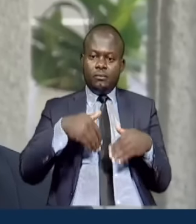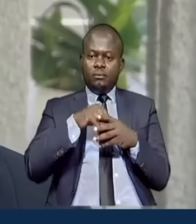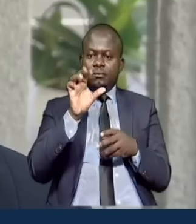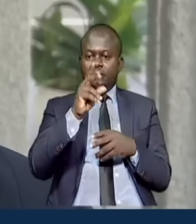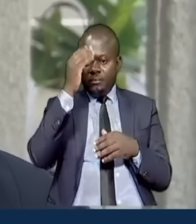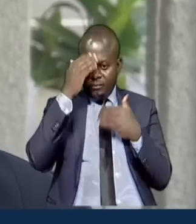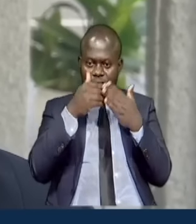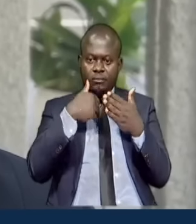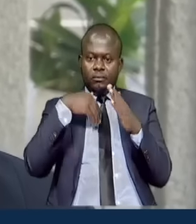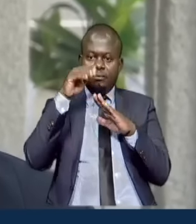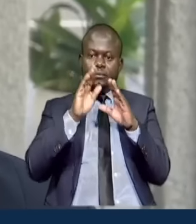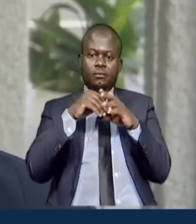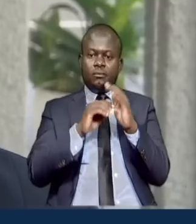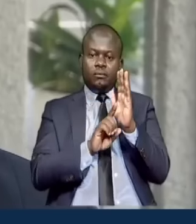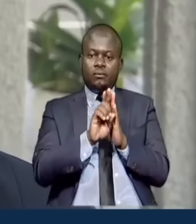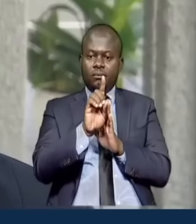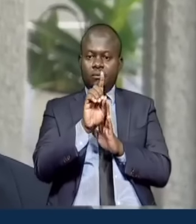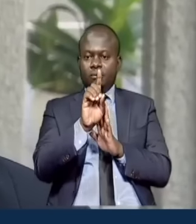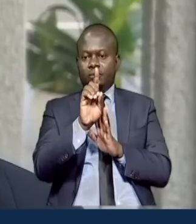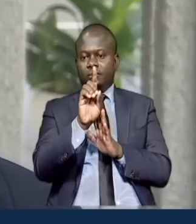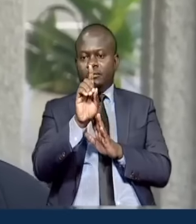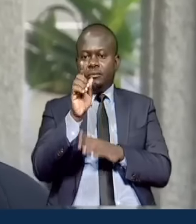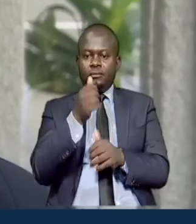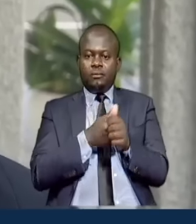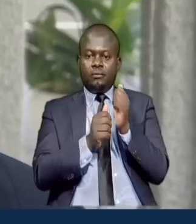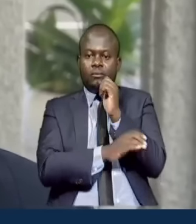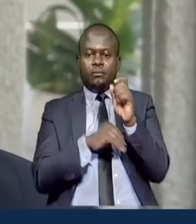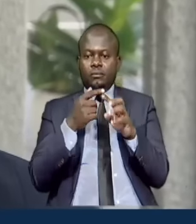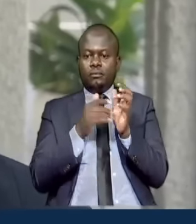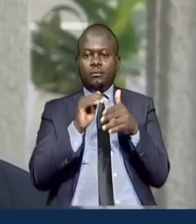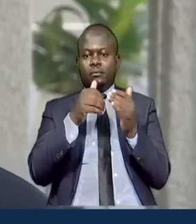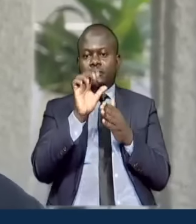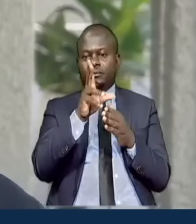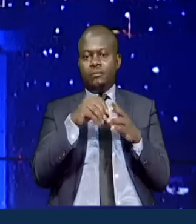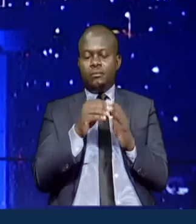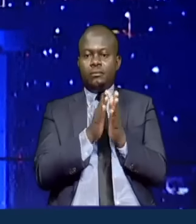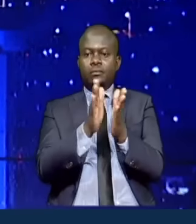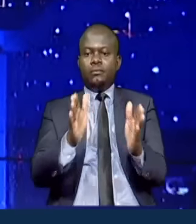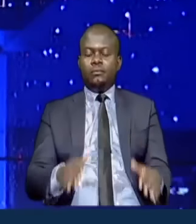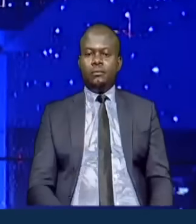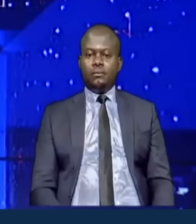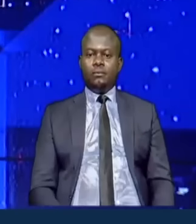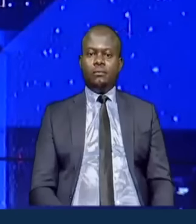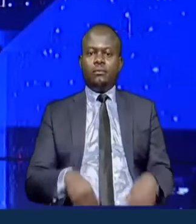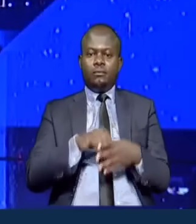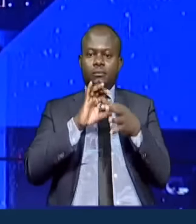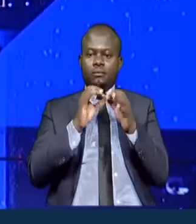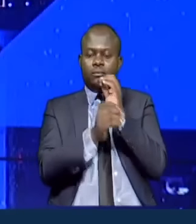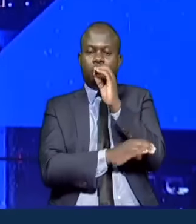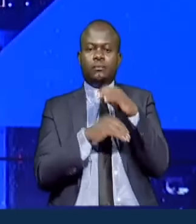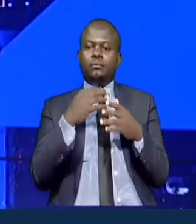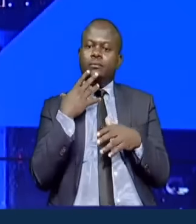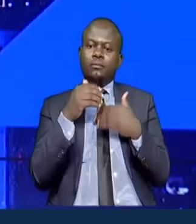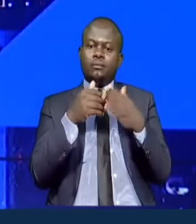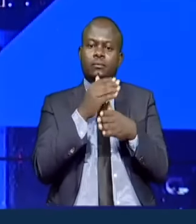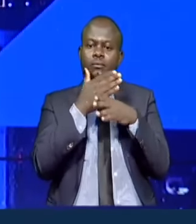ngo rugire uruhare mu iterambere rya buri gihugu ariko n'irya Afurika muri rusange. Mu bubanyi n'amahanga kandi kuri uyu wa gatanu,